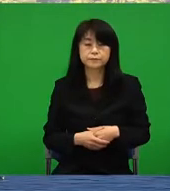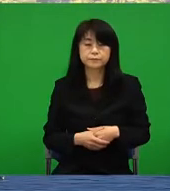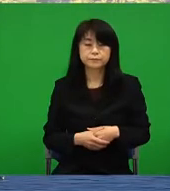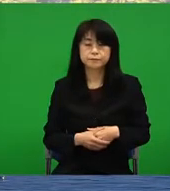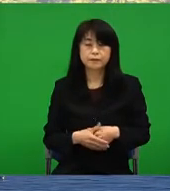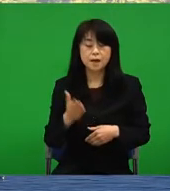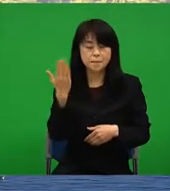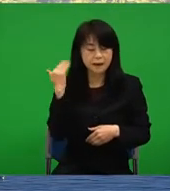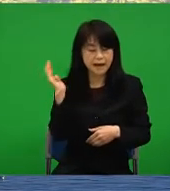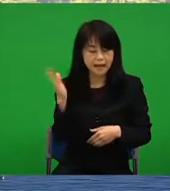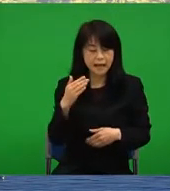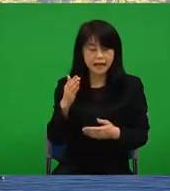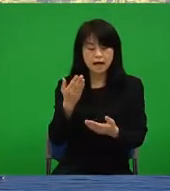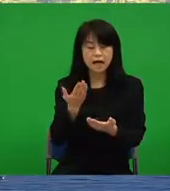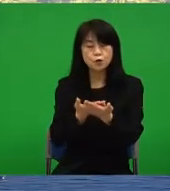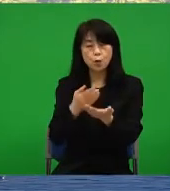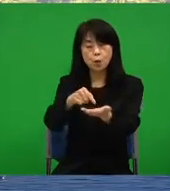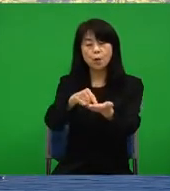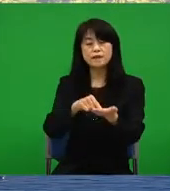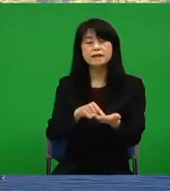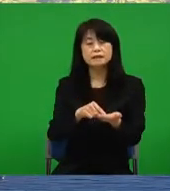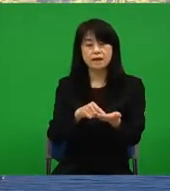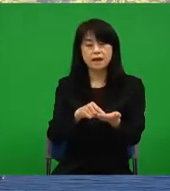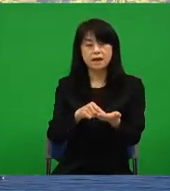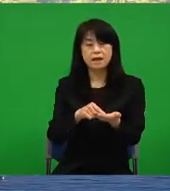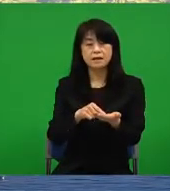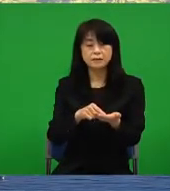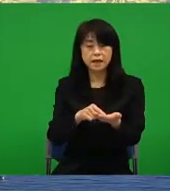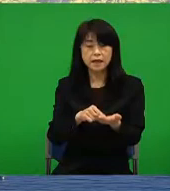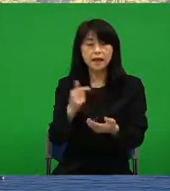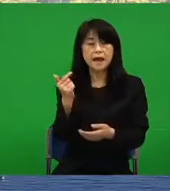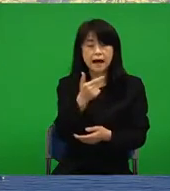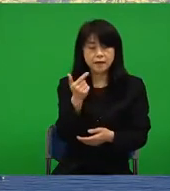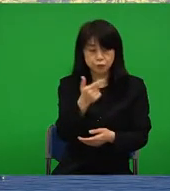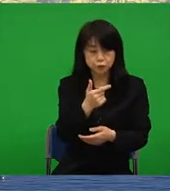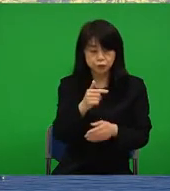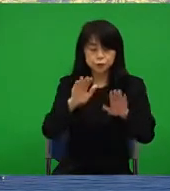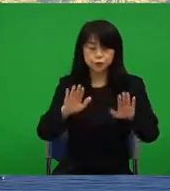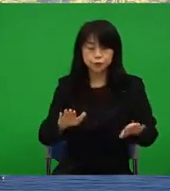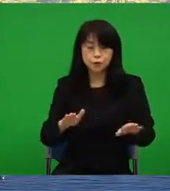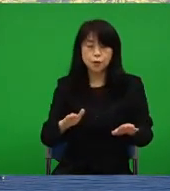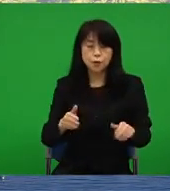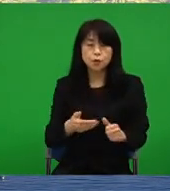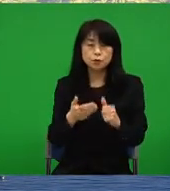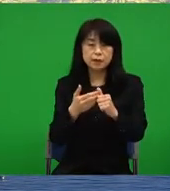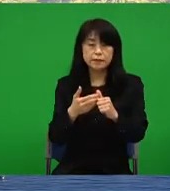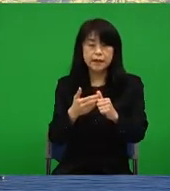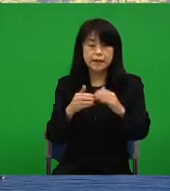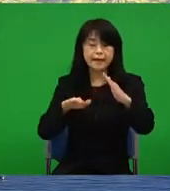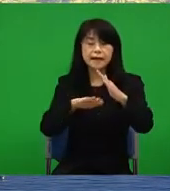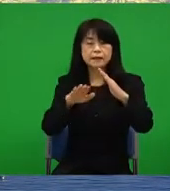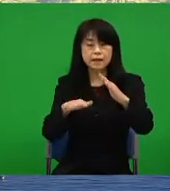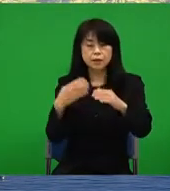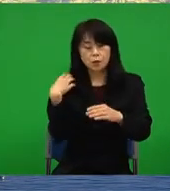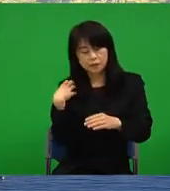かねてからそういうご要望もいただいておりましたので、できるだけ早くですね、子育て負担、家庭の負担軽